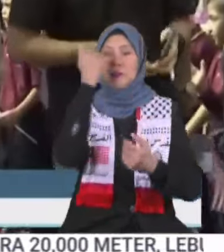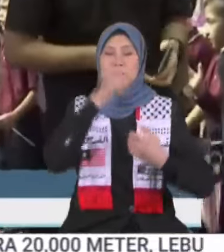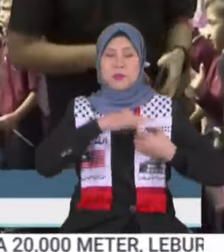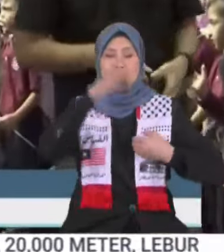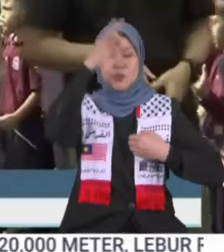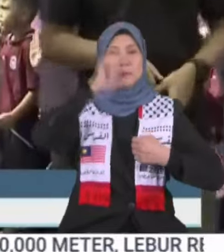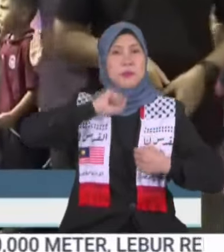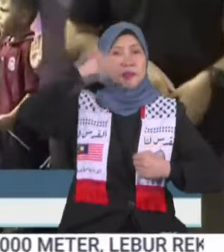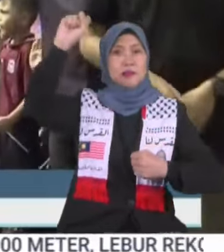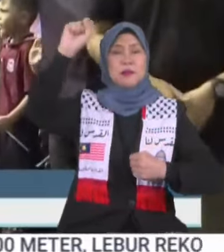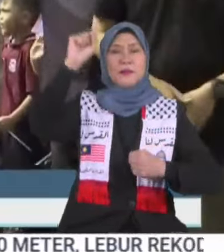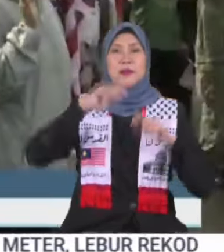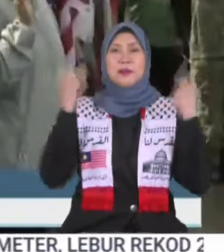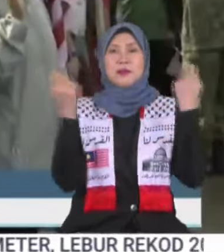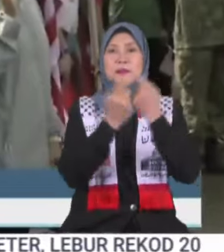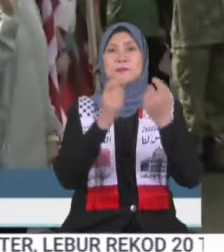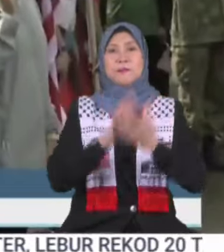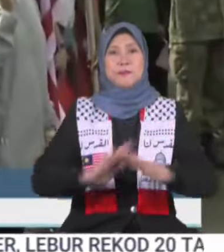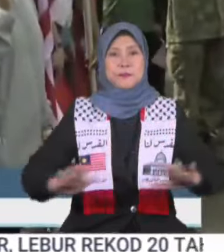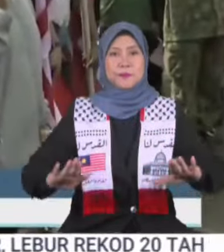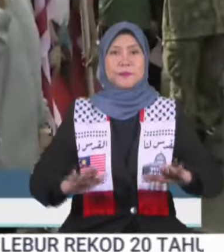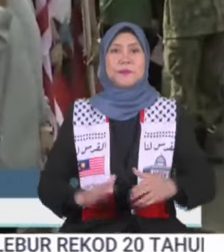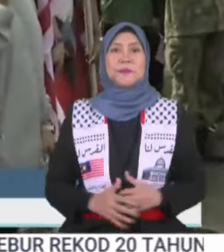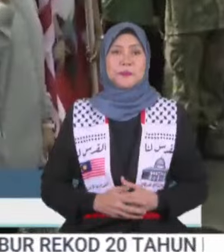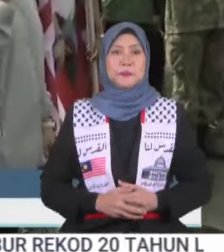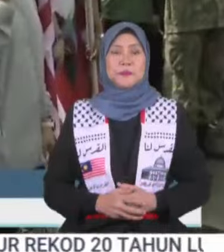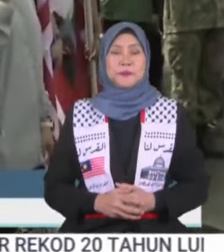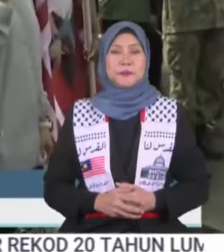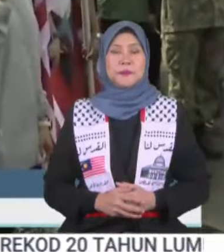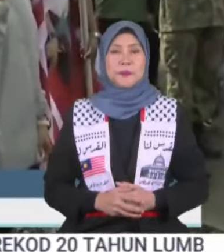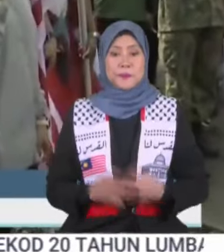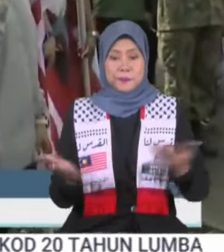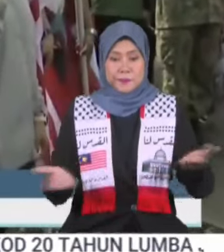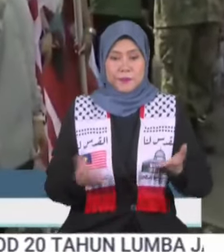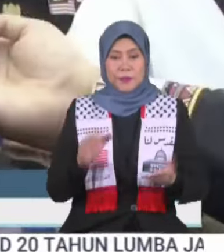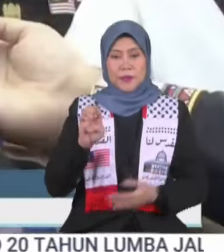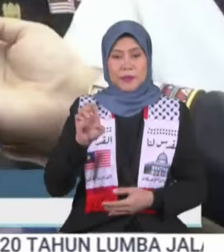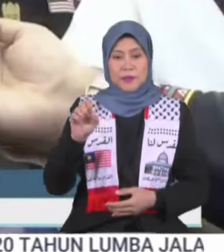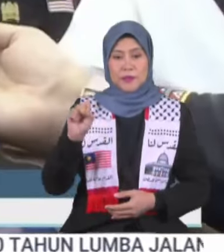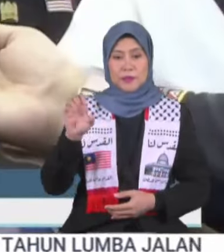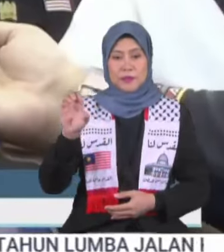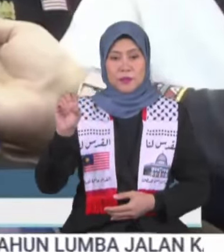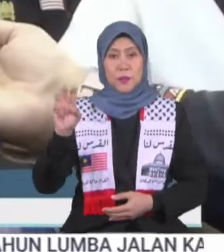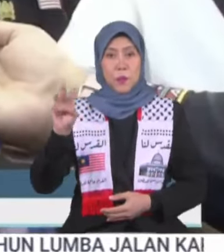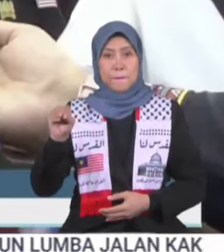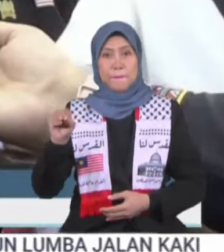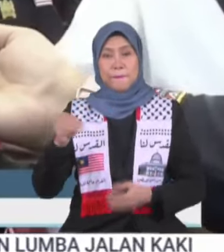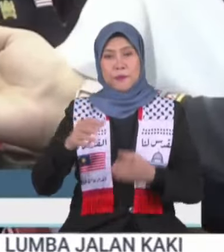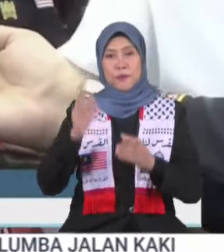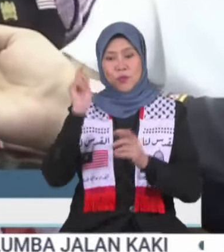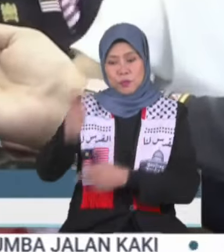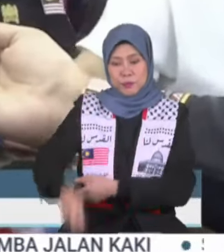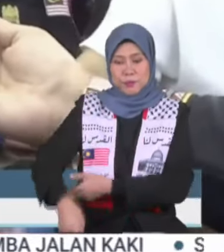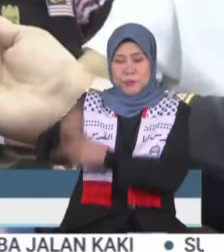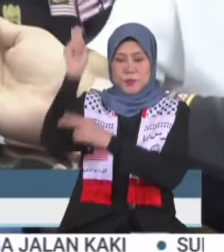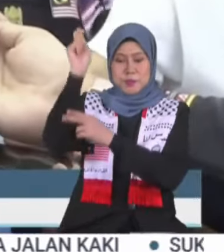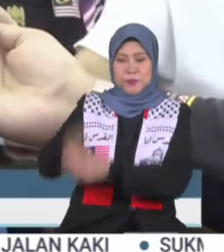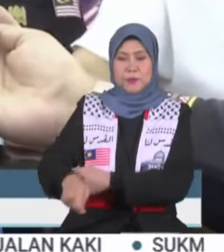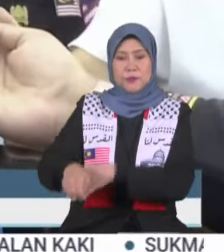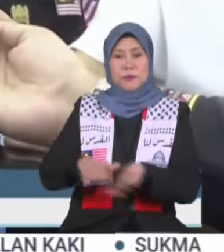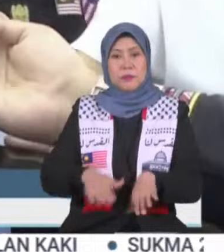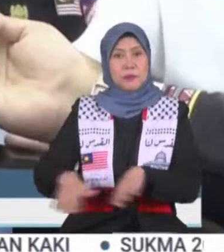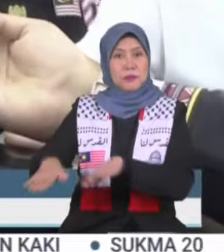merdeka dalam kalangan pasukan keselamatan berada di escom untuk pelepasan konvoi Kembara mereka jalur Gemilang